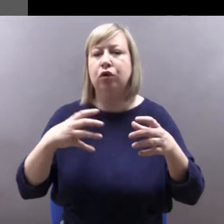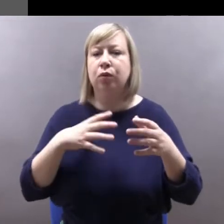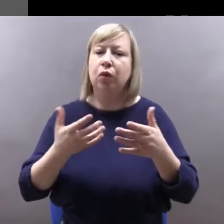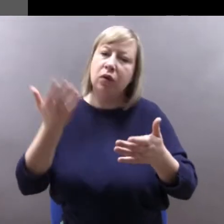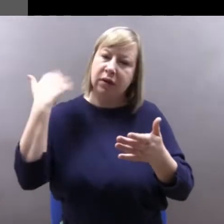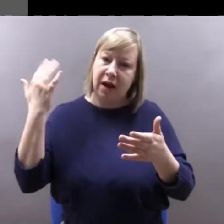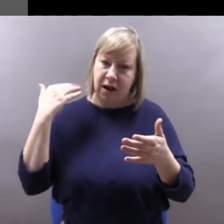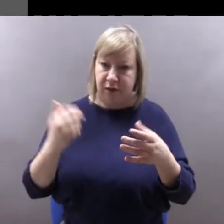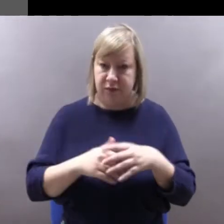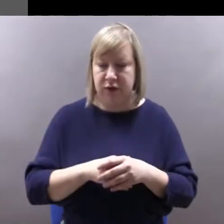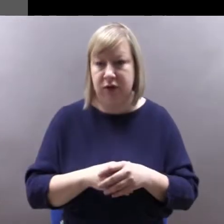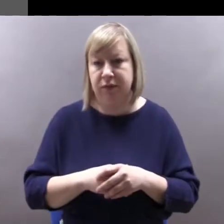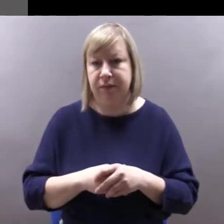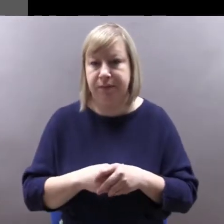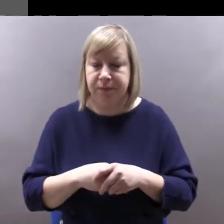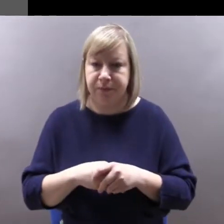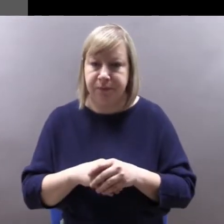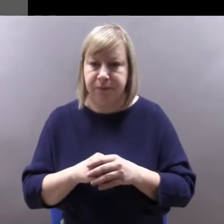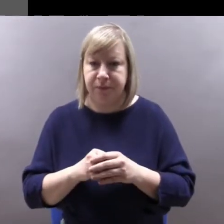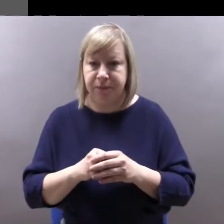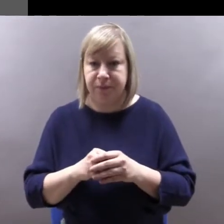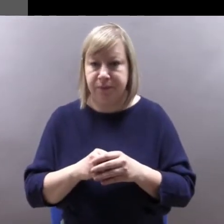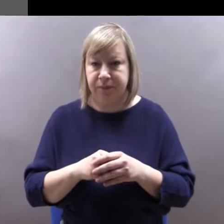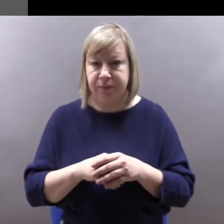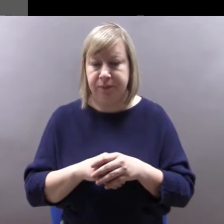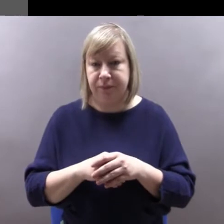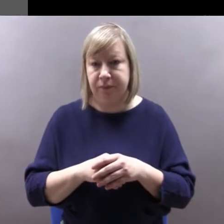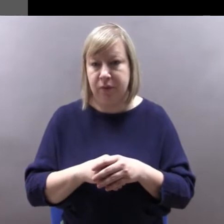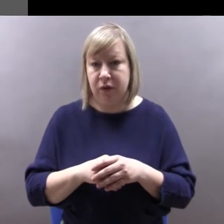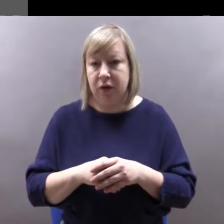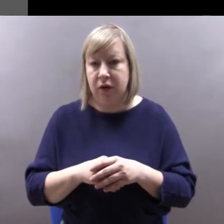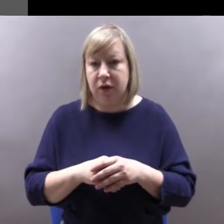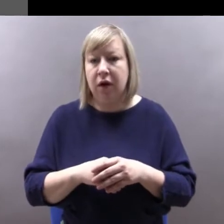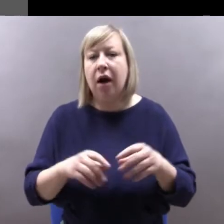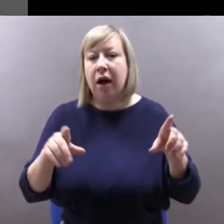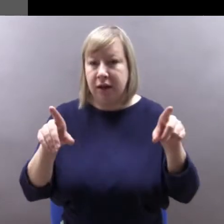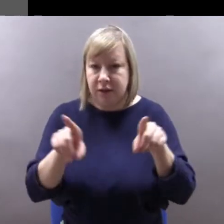jak najmniejszym stopniu będą ingerować w ten zabytek. Więc